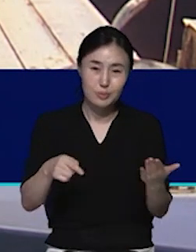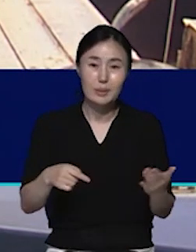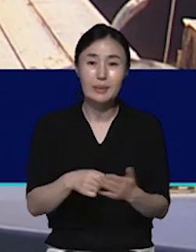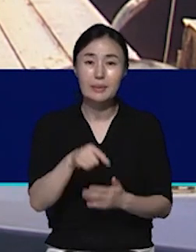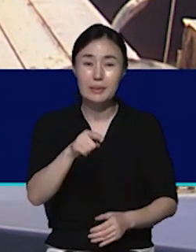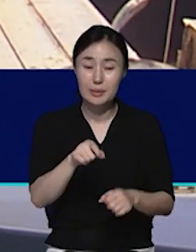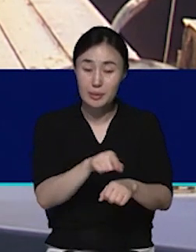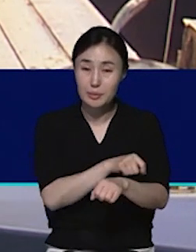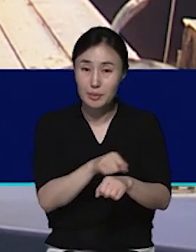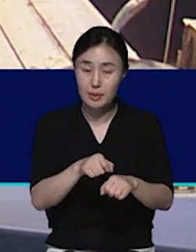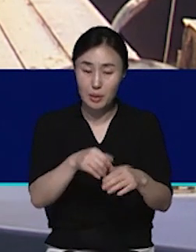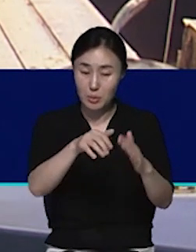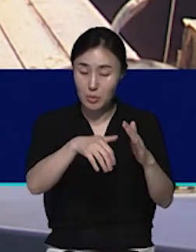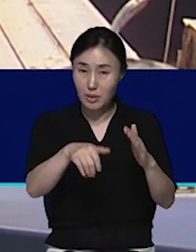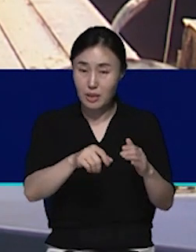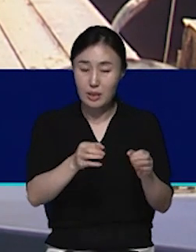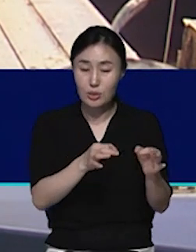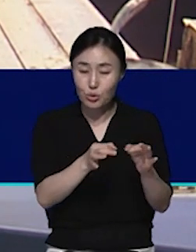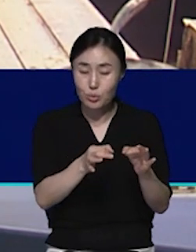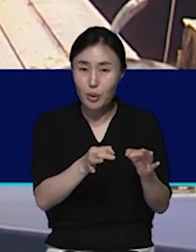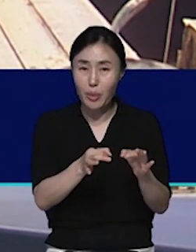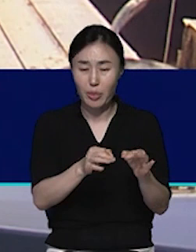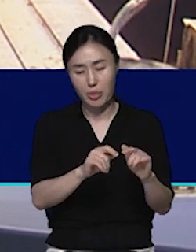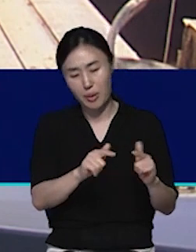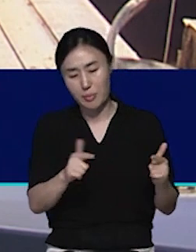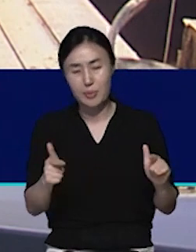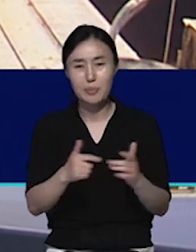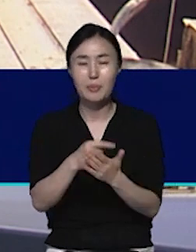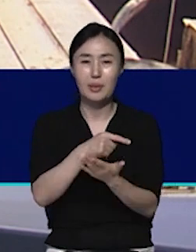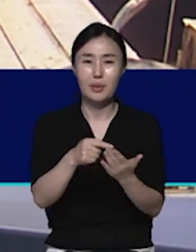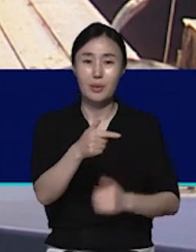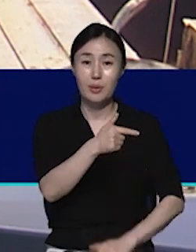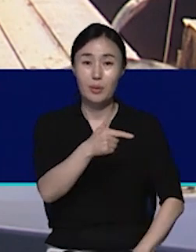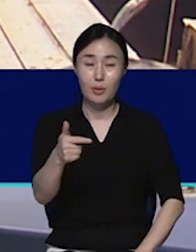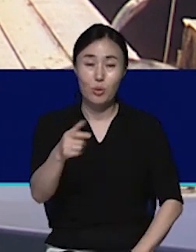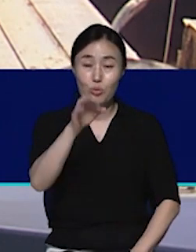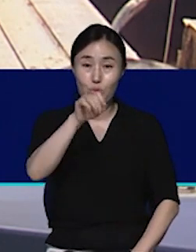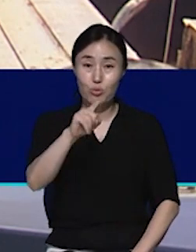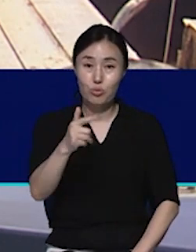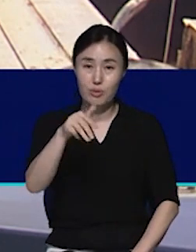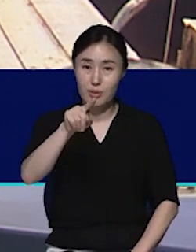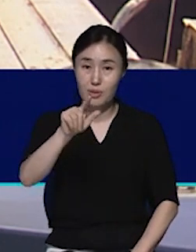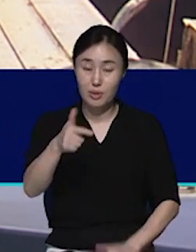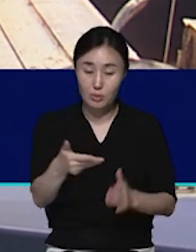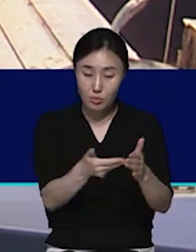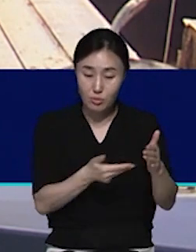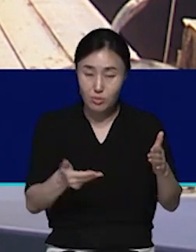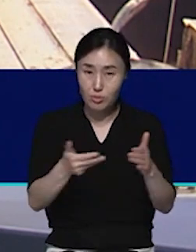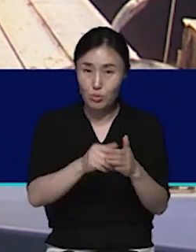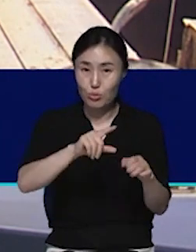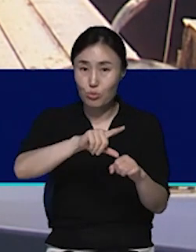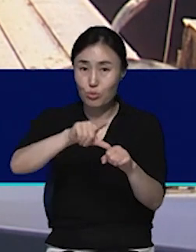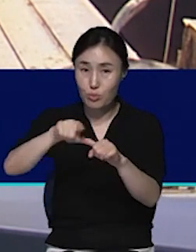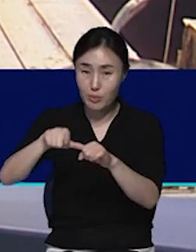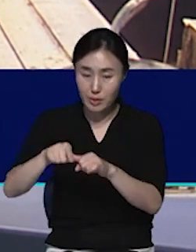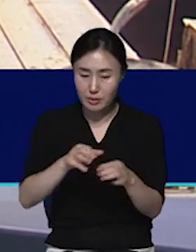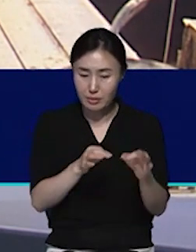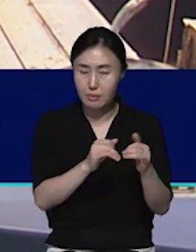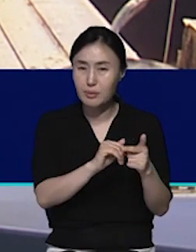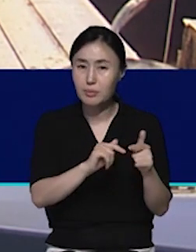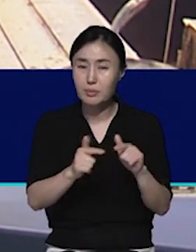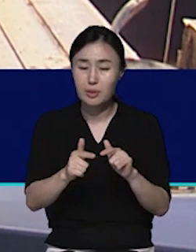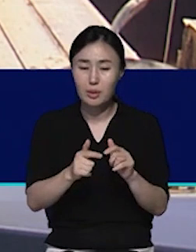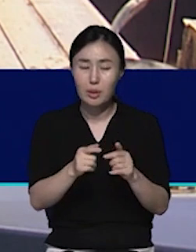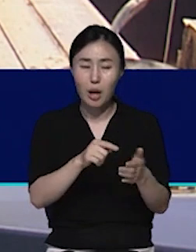특히 공사 현장 인근 상인들은 피해가 큽니다. 최근 광주 운천저수지 인근 상인들은 정확한 정보 없이